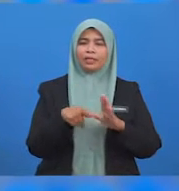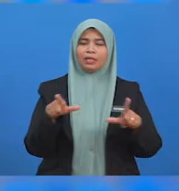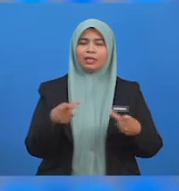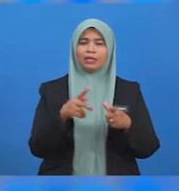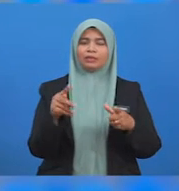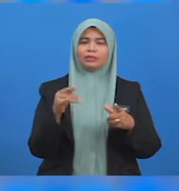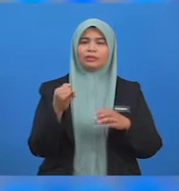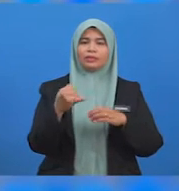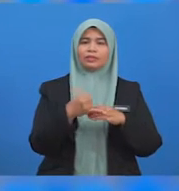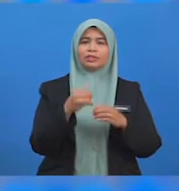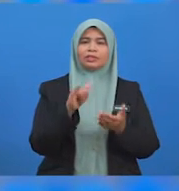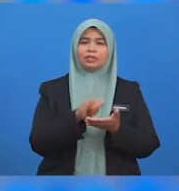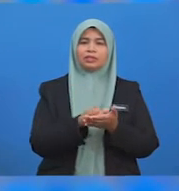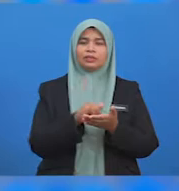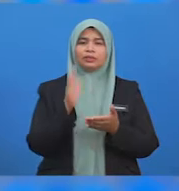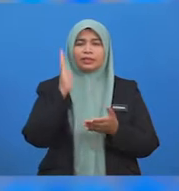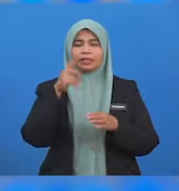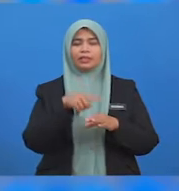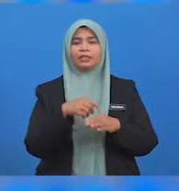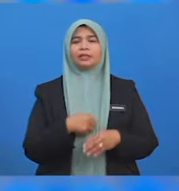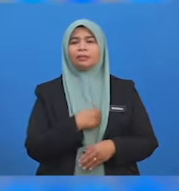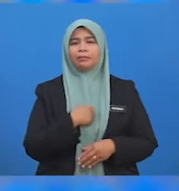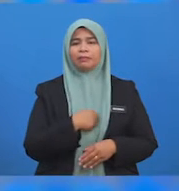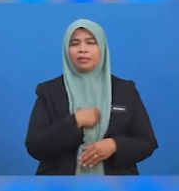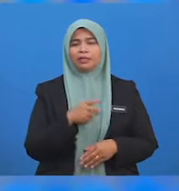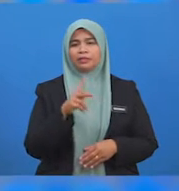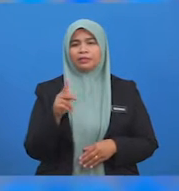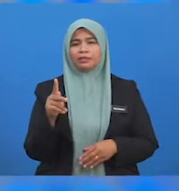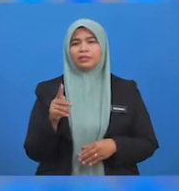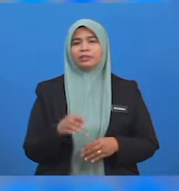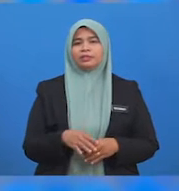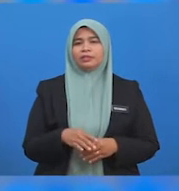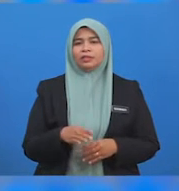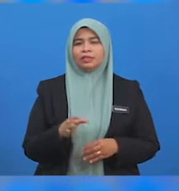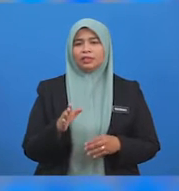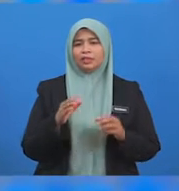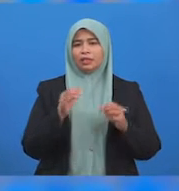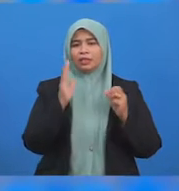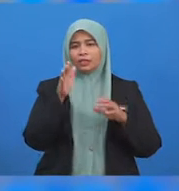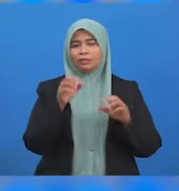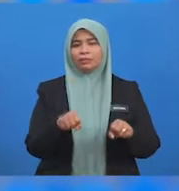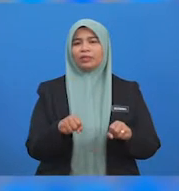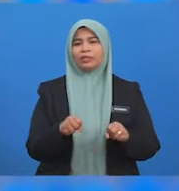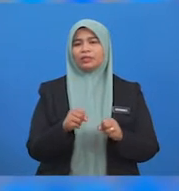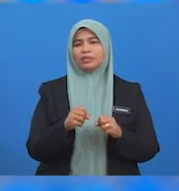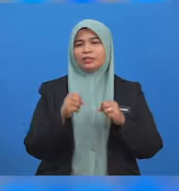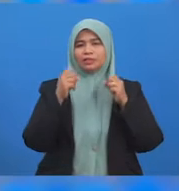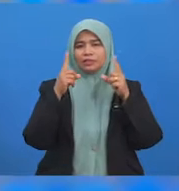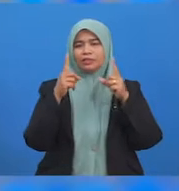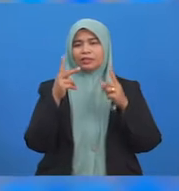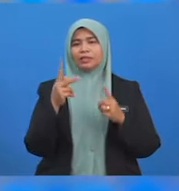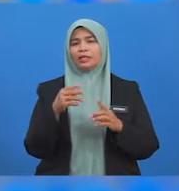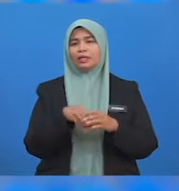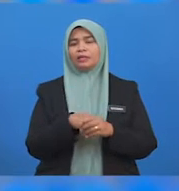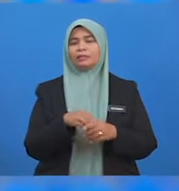menerbitkan kesedaran di dalam diri penjenayah. Manakala sekiranya dia dihukum sekalipun,